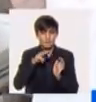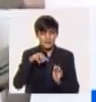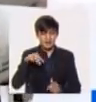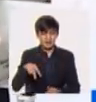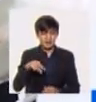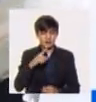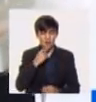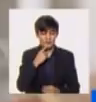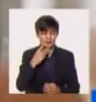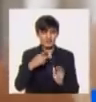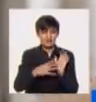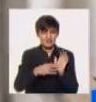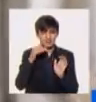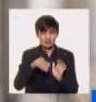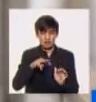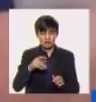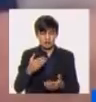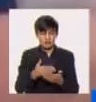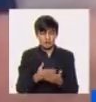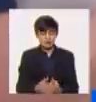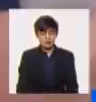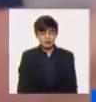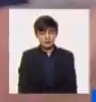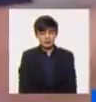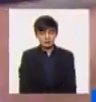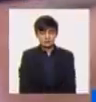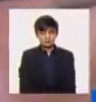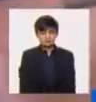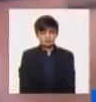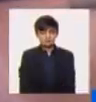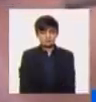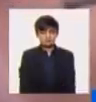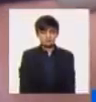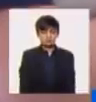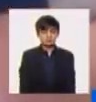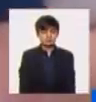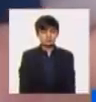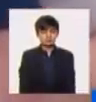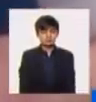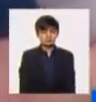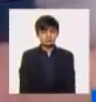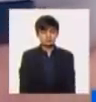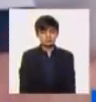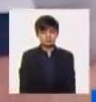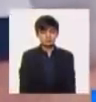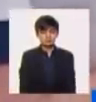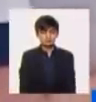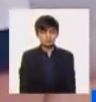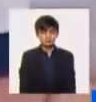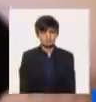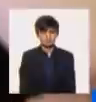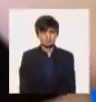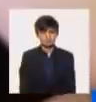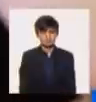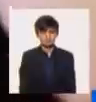около 29 тысяч тенге. Мы обрабатываем данную плазму после заготовки с помощью трех технологий. И таким